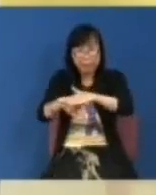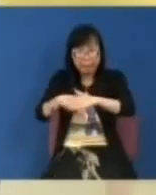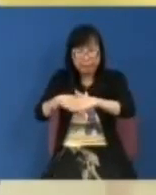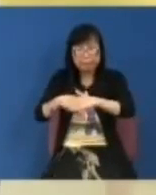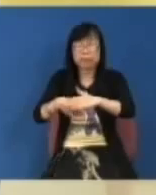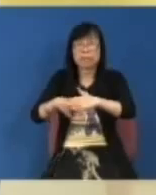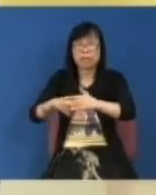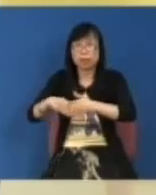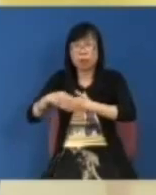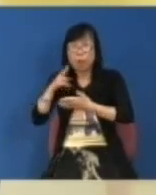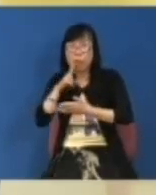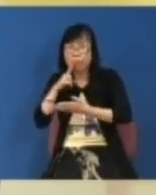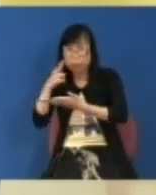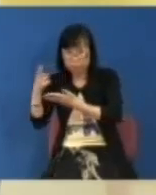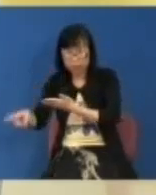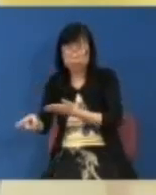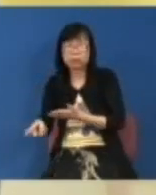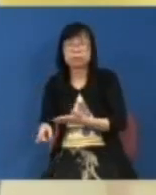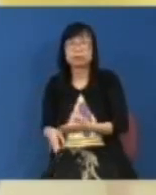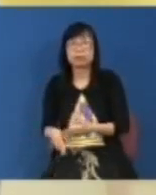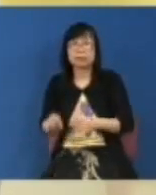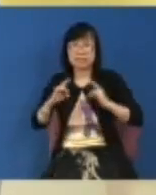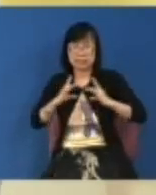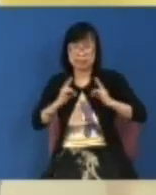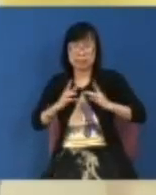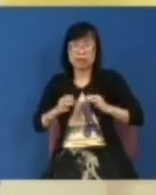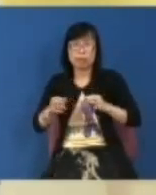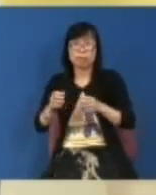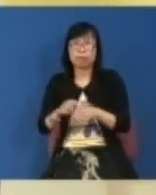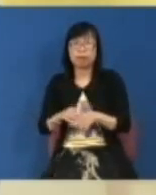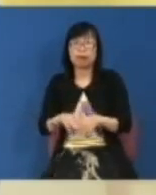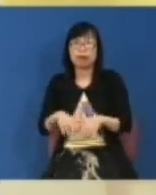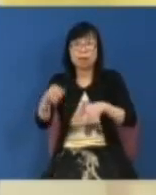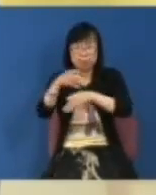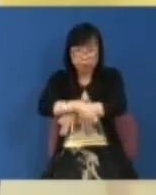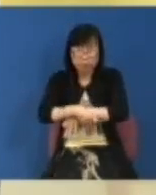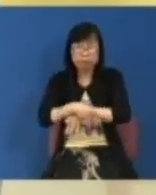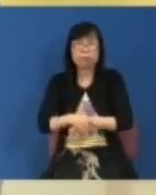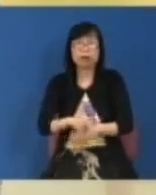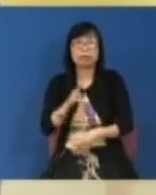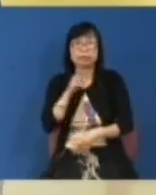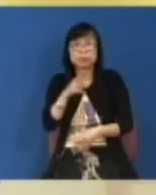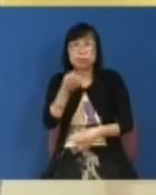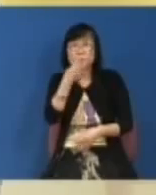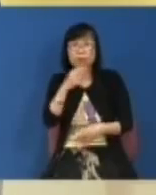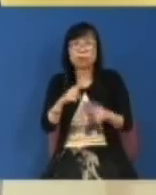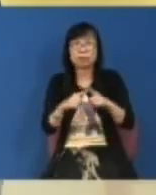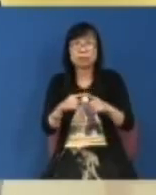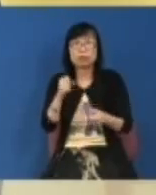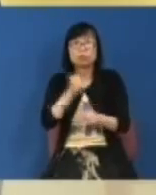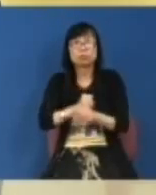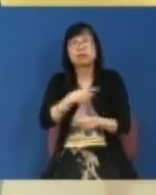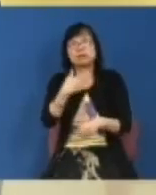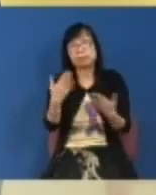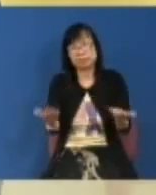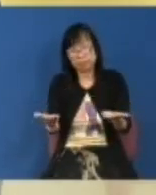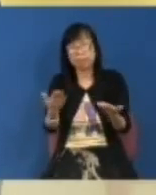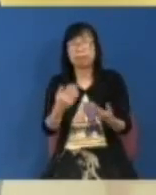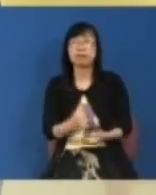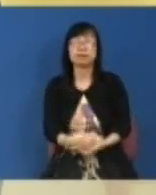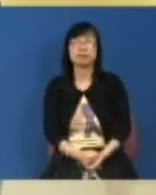判化、私有化、合約化，影響香港人心軟嘅嘢，你又做過乜嘢啊？